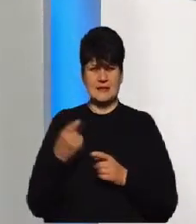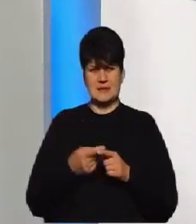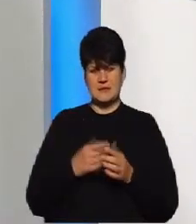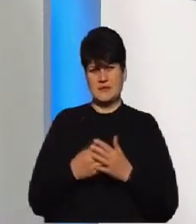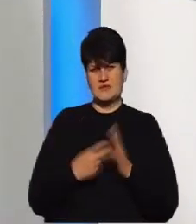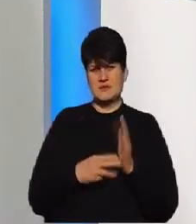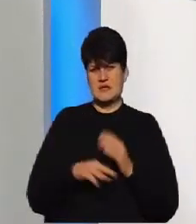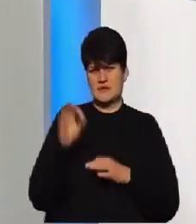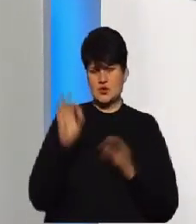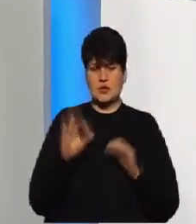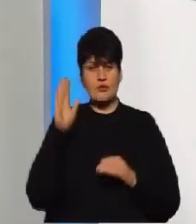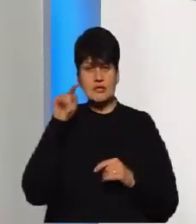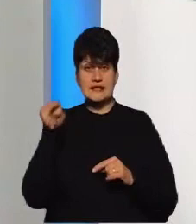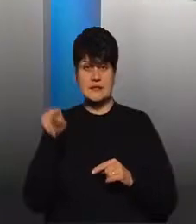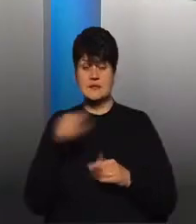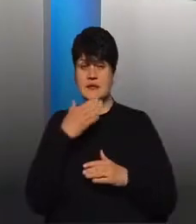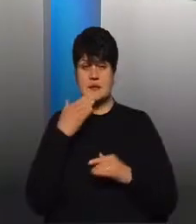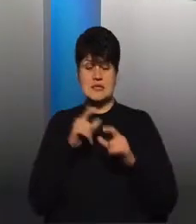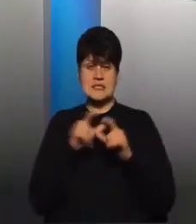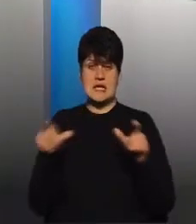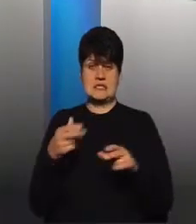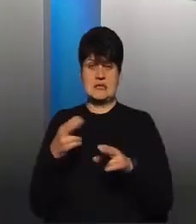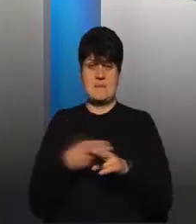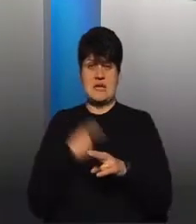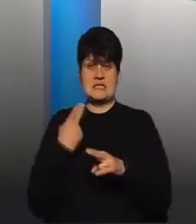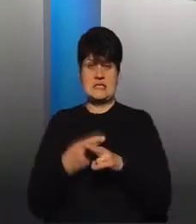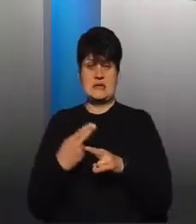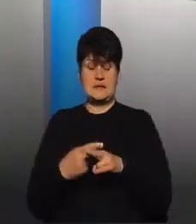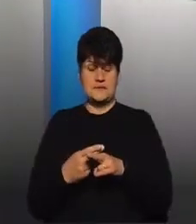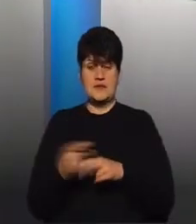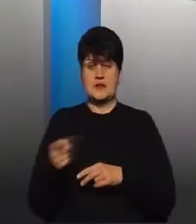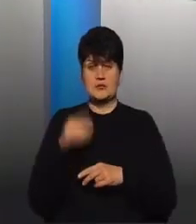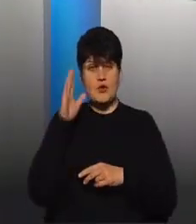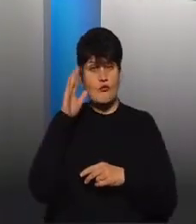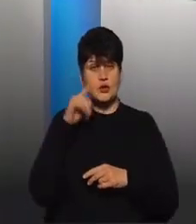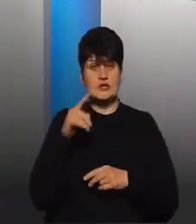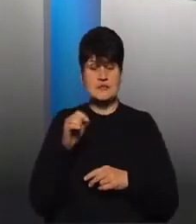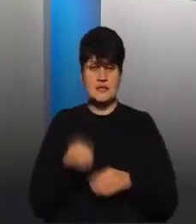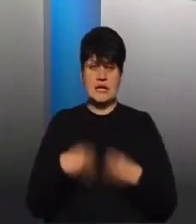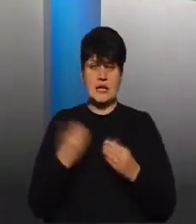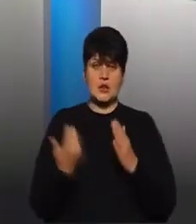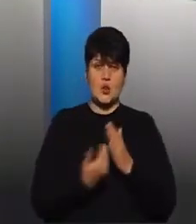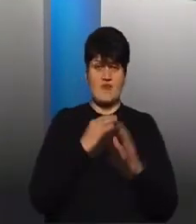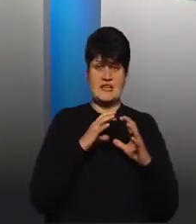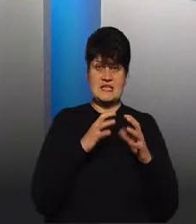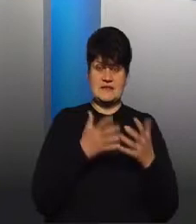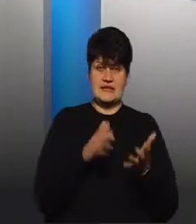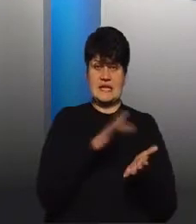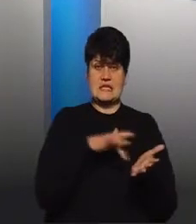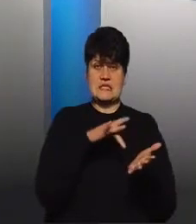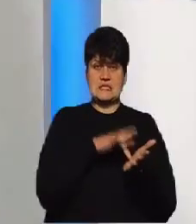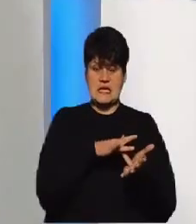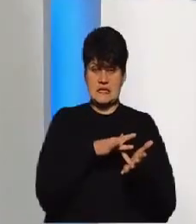цьому водозаборі відсутня станція знезалізнення води. Тернопільський водозабір подає на Новий Світ, на Центр, там